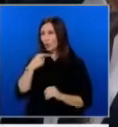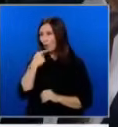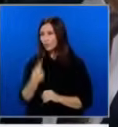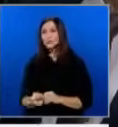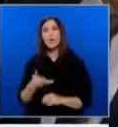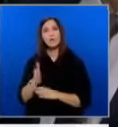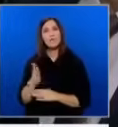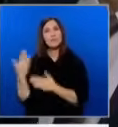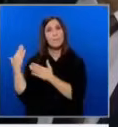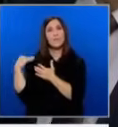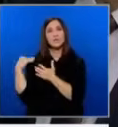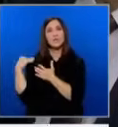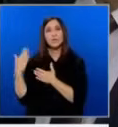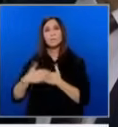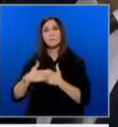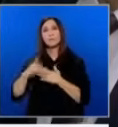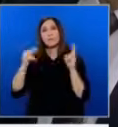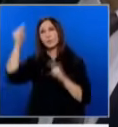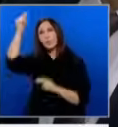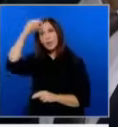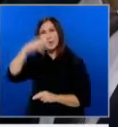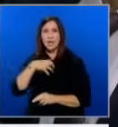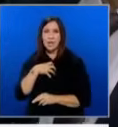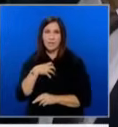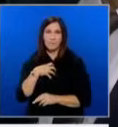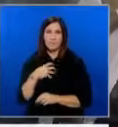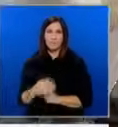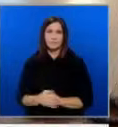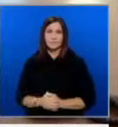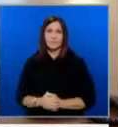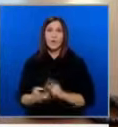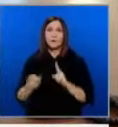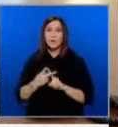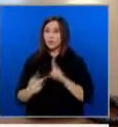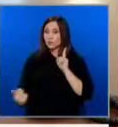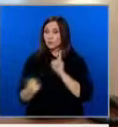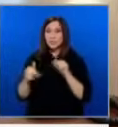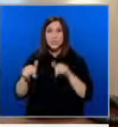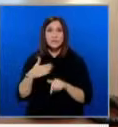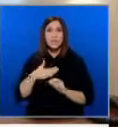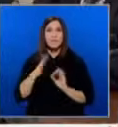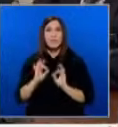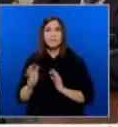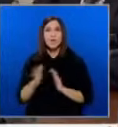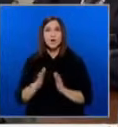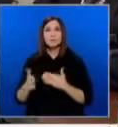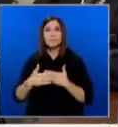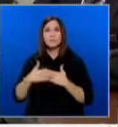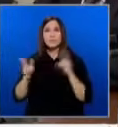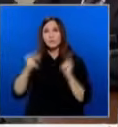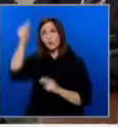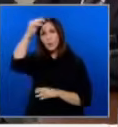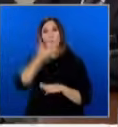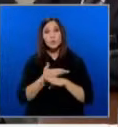на плещите на Продължаваме промяната, Демократична България и ГЕРБ. Втората среща за днес на Има такъв народ с